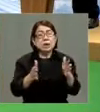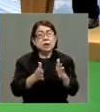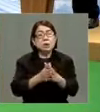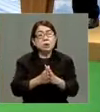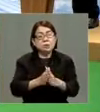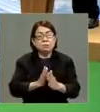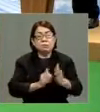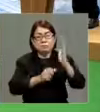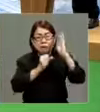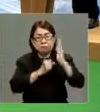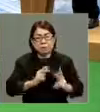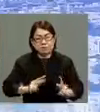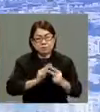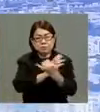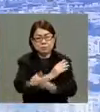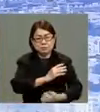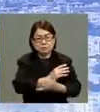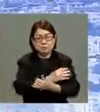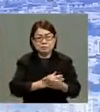เรียนเชิญครับ